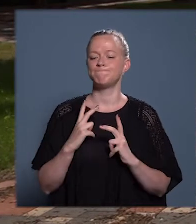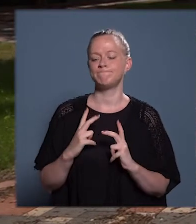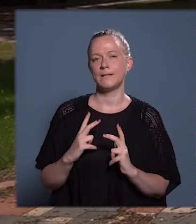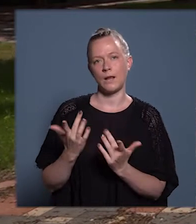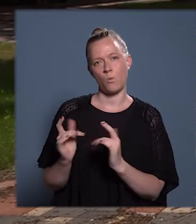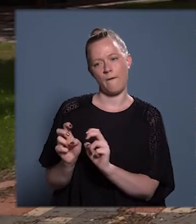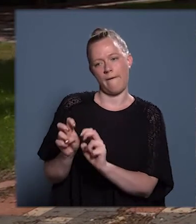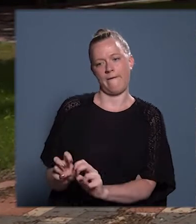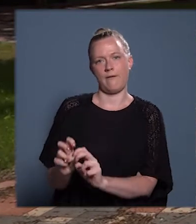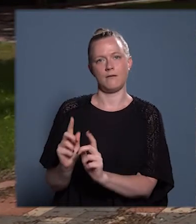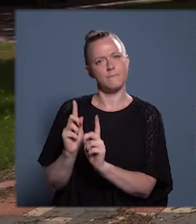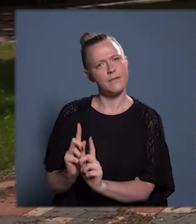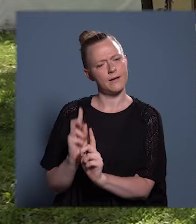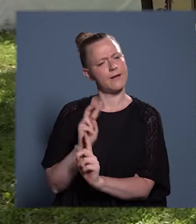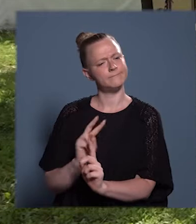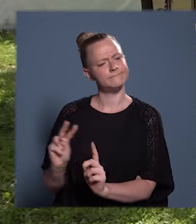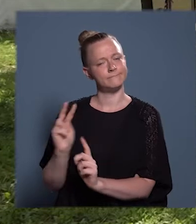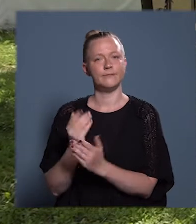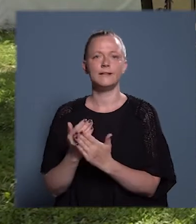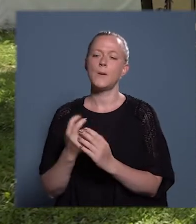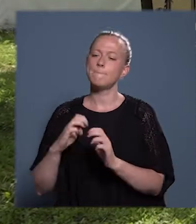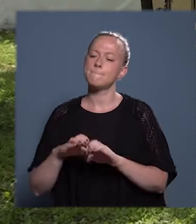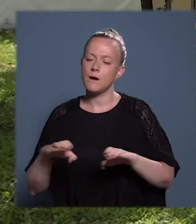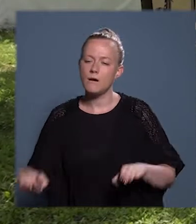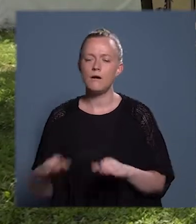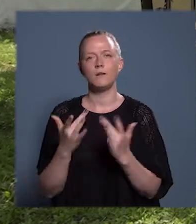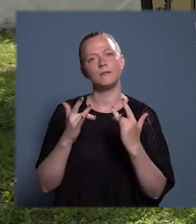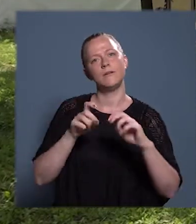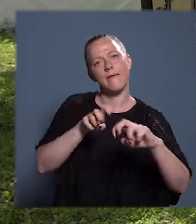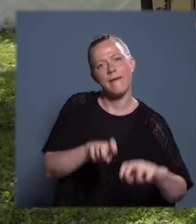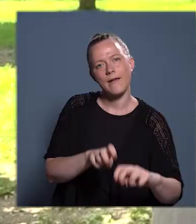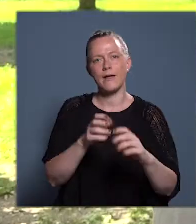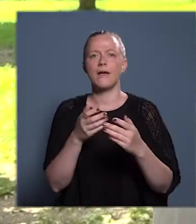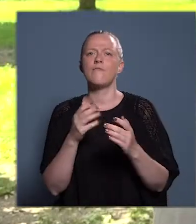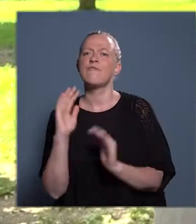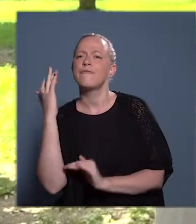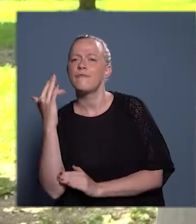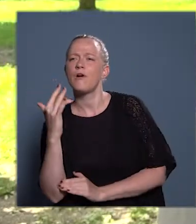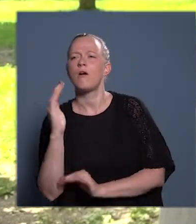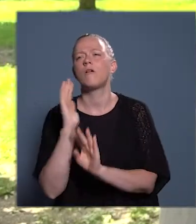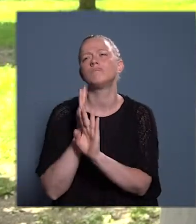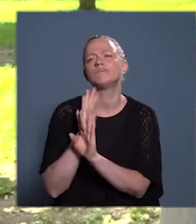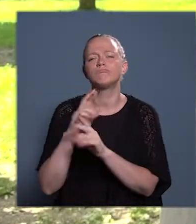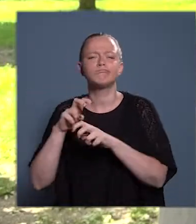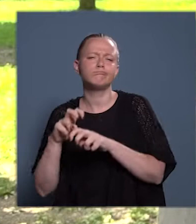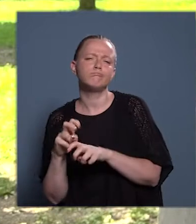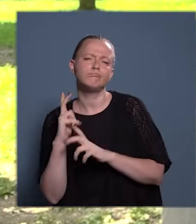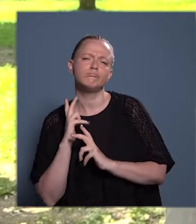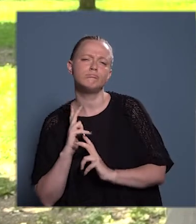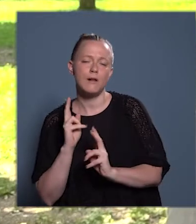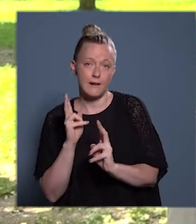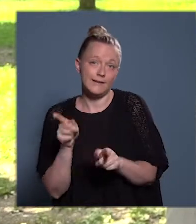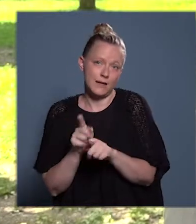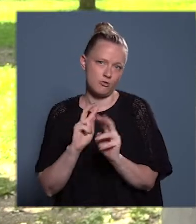pihenőhelyek, padok, leülő területek, fás részek, ahol ott el lehet létezni. Úgyhogy, és